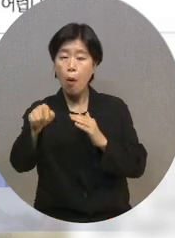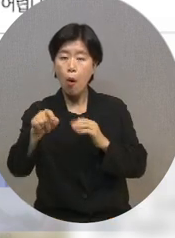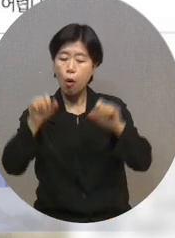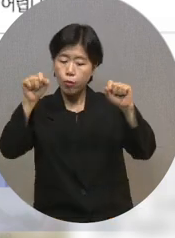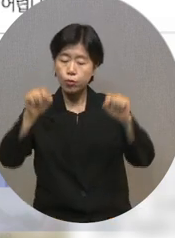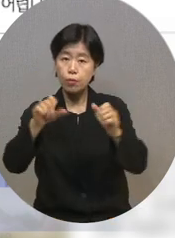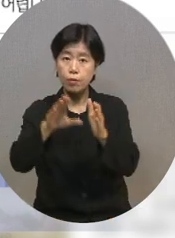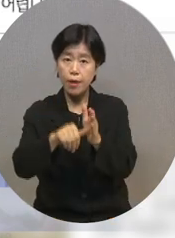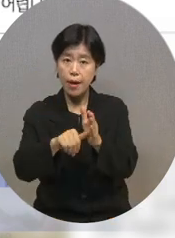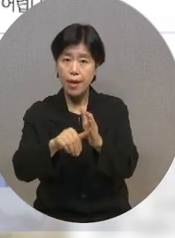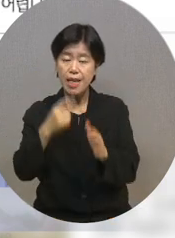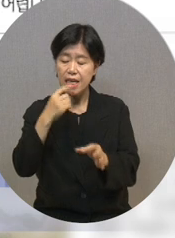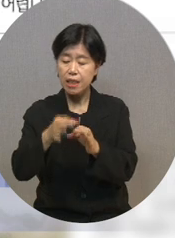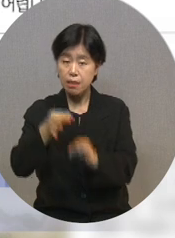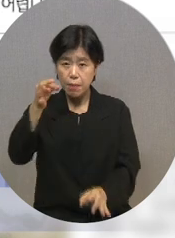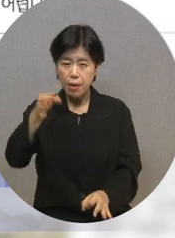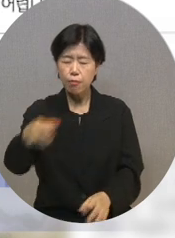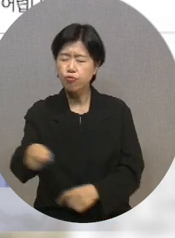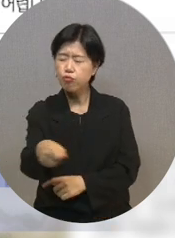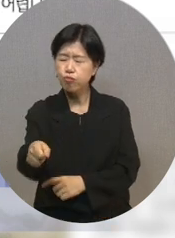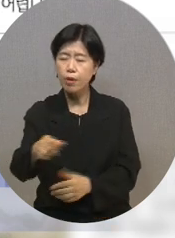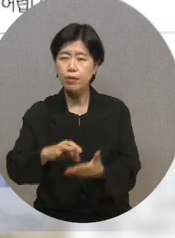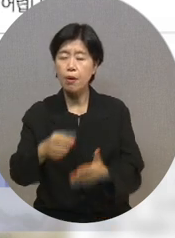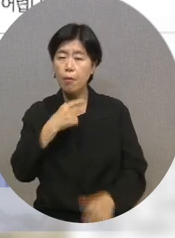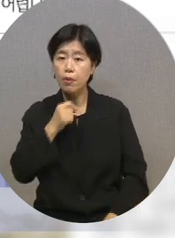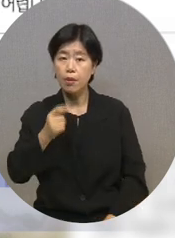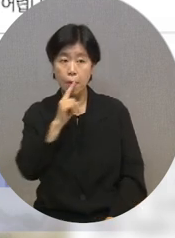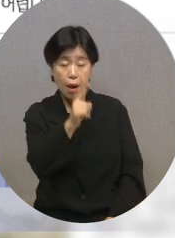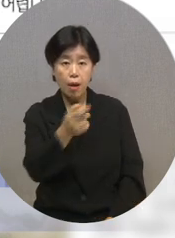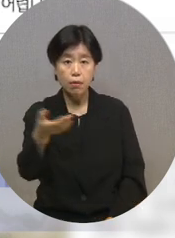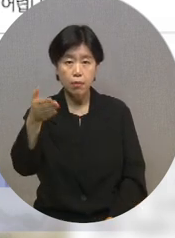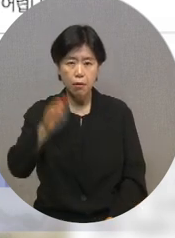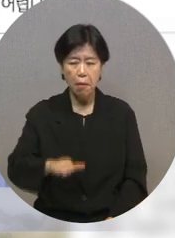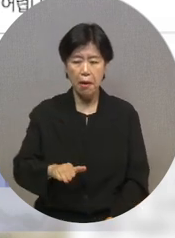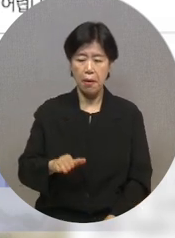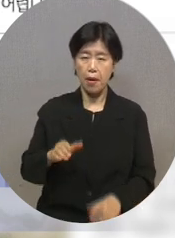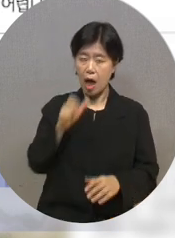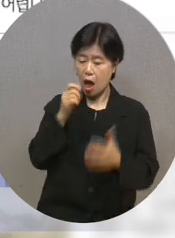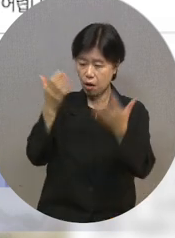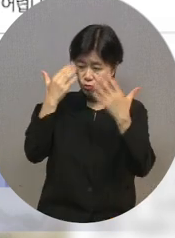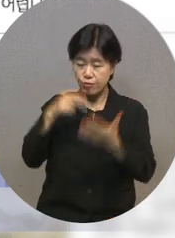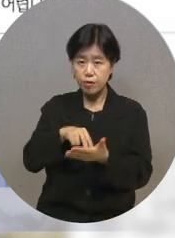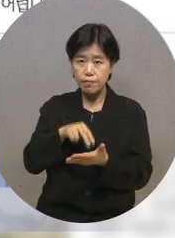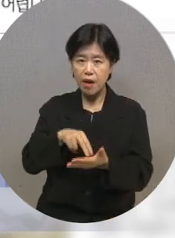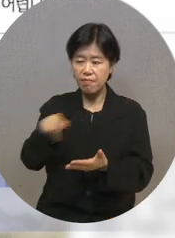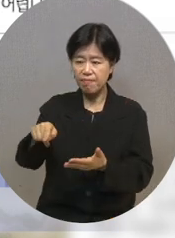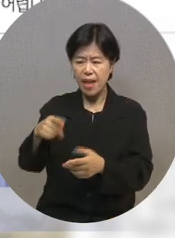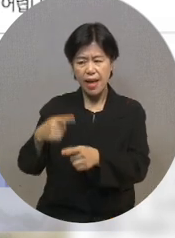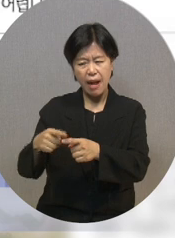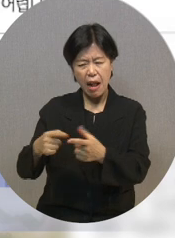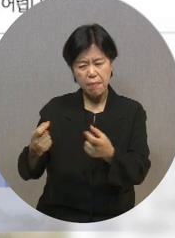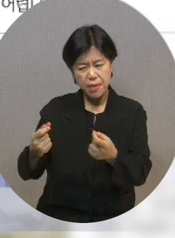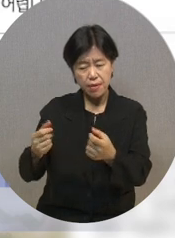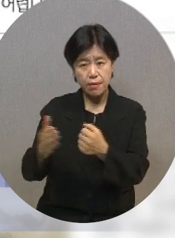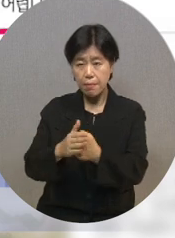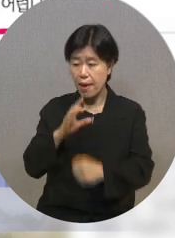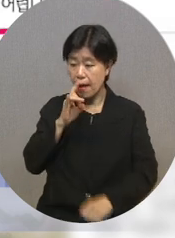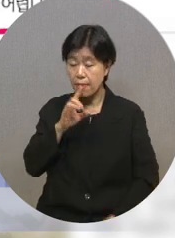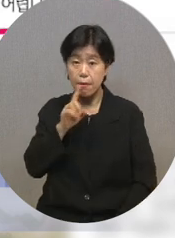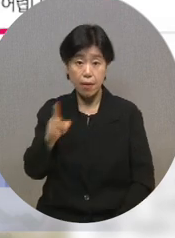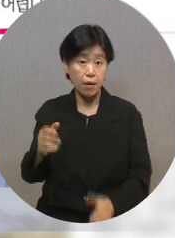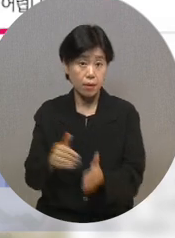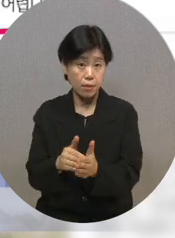흰 지팡이를 사용토록 요청했지만 구치소는 흉기로 사용될 위험이 있다는 이유로 불어 있는데요 어